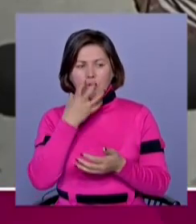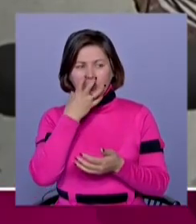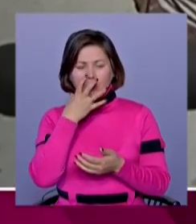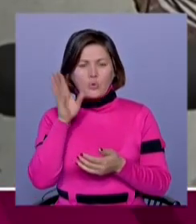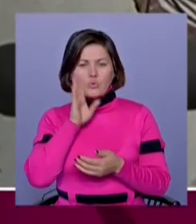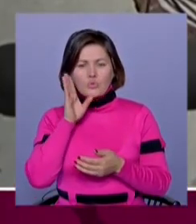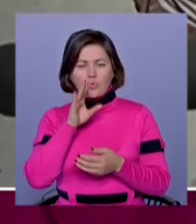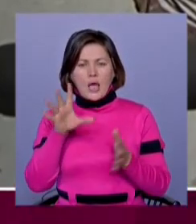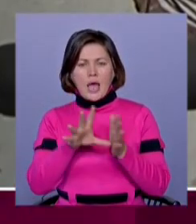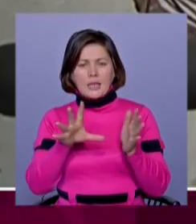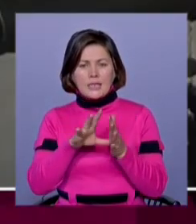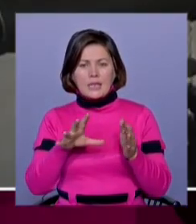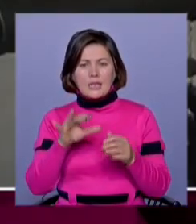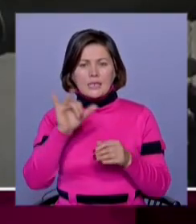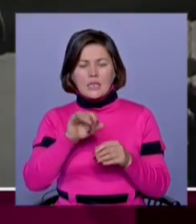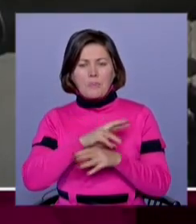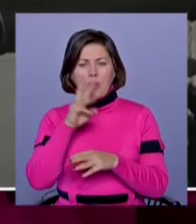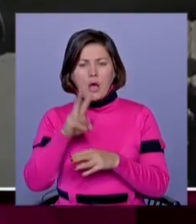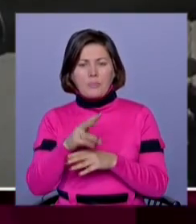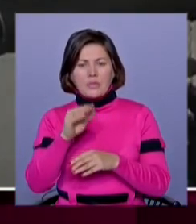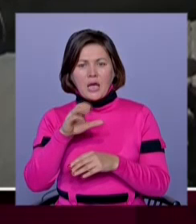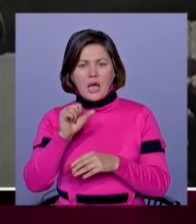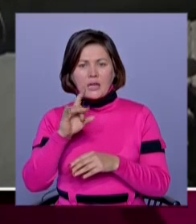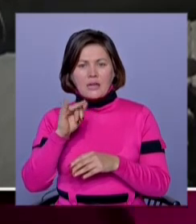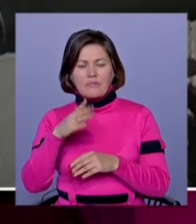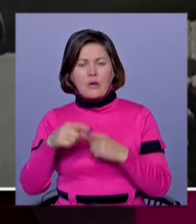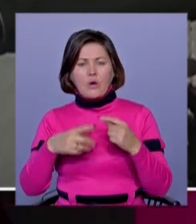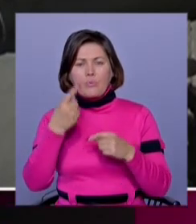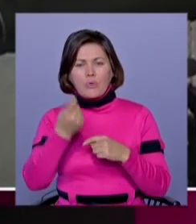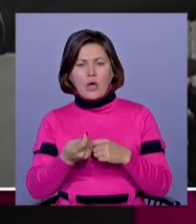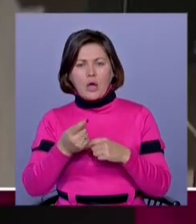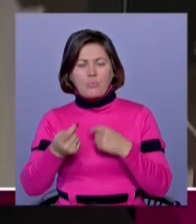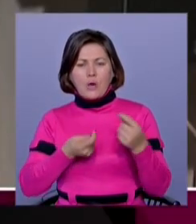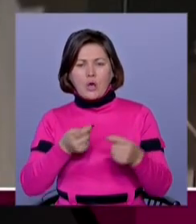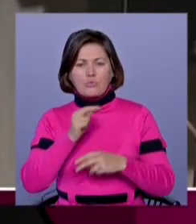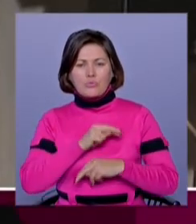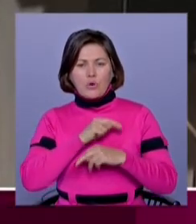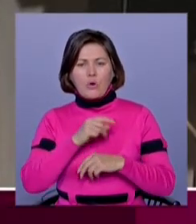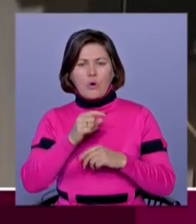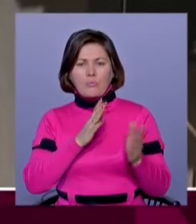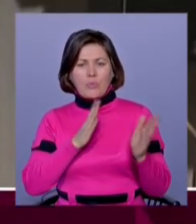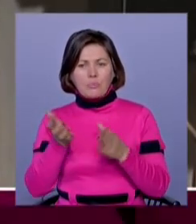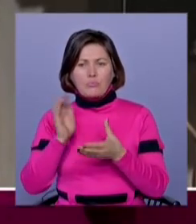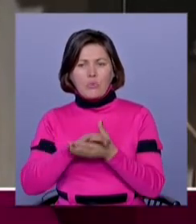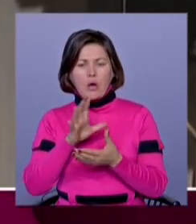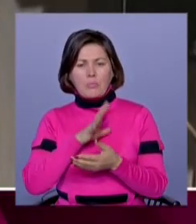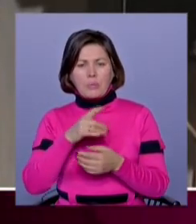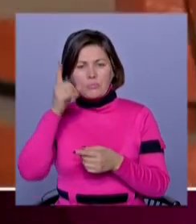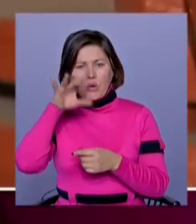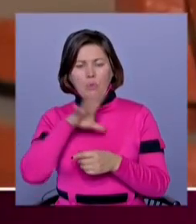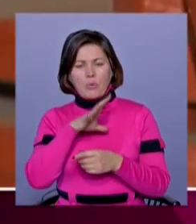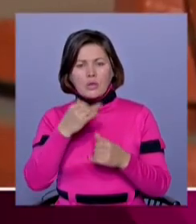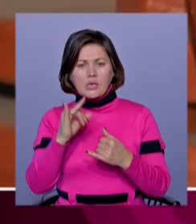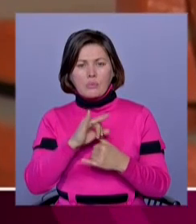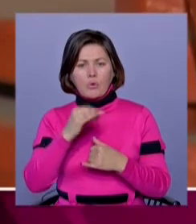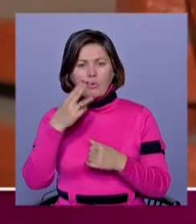су және электр энергиясымен жабдықтау тарифтерін төмендету бағытындағы атқарылған жұмыстар ретімен де таныстырды. Белгілі болғаны,